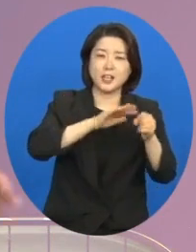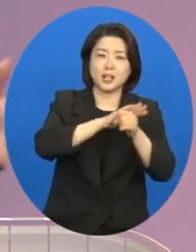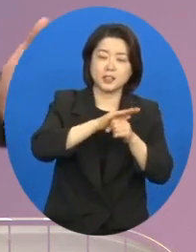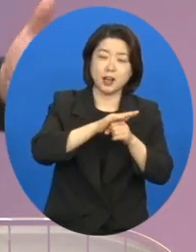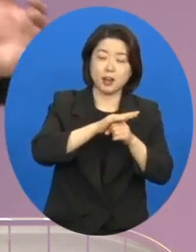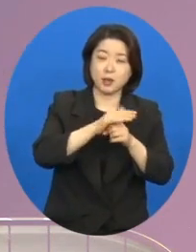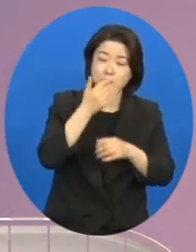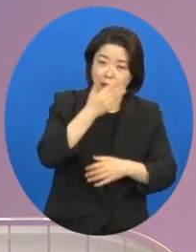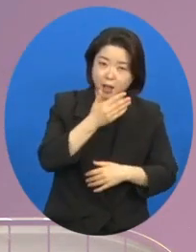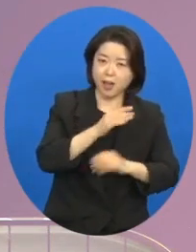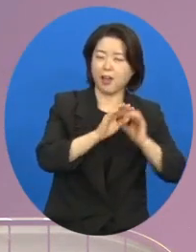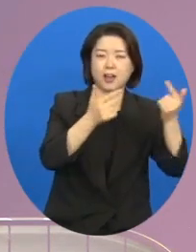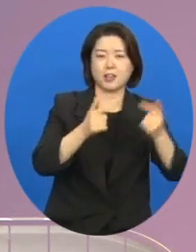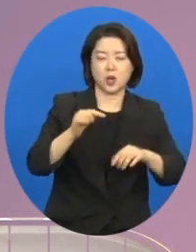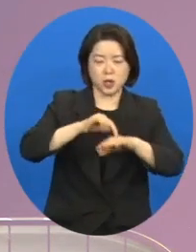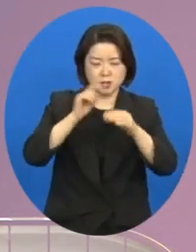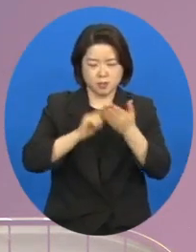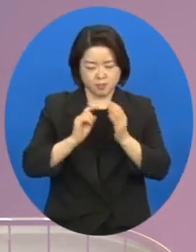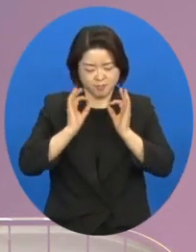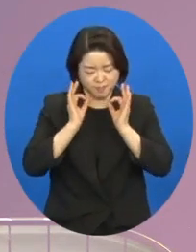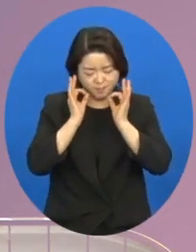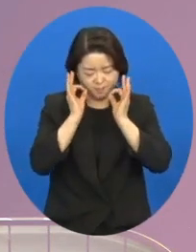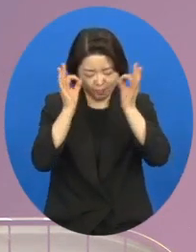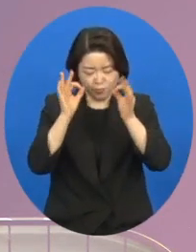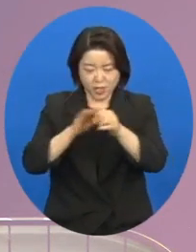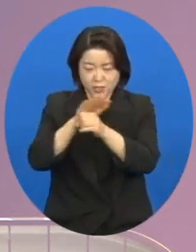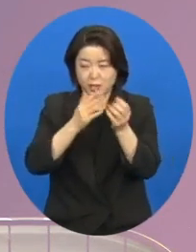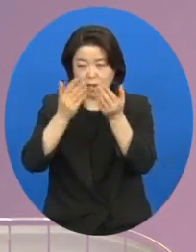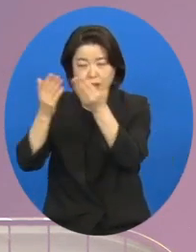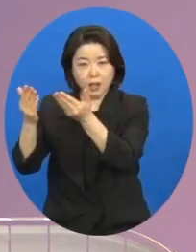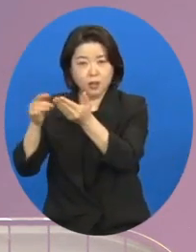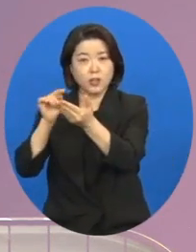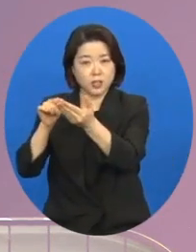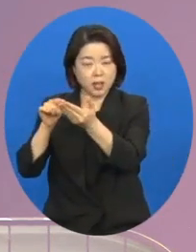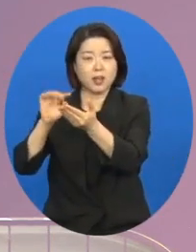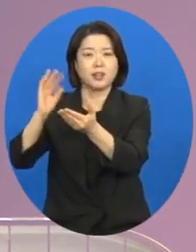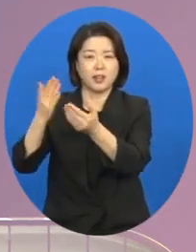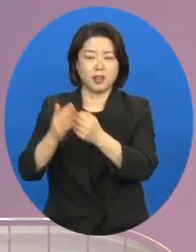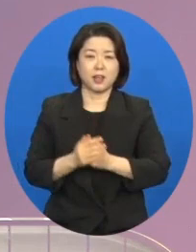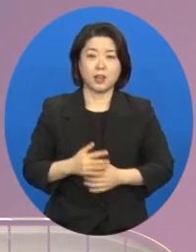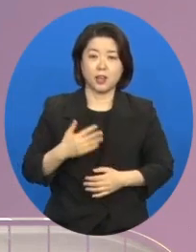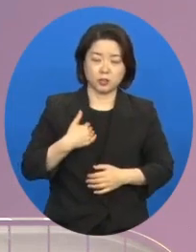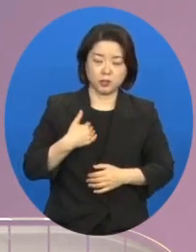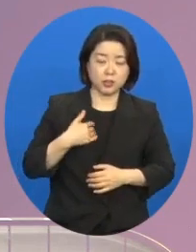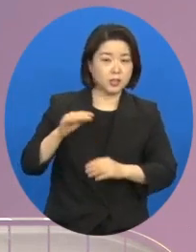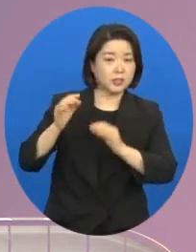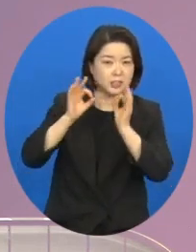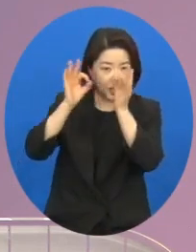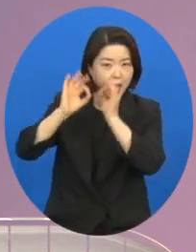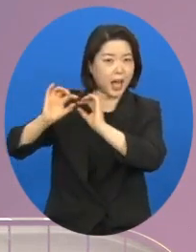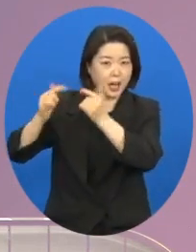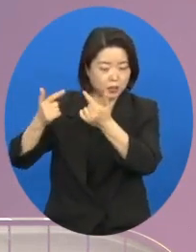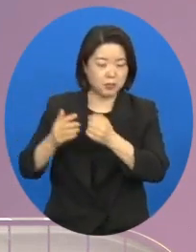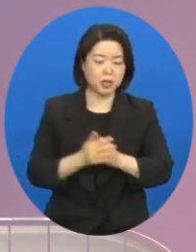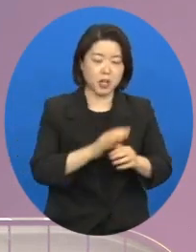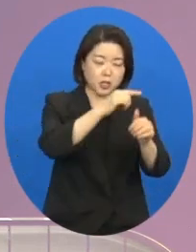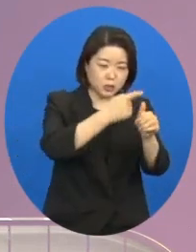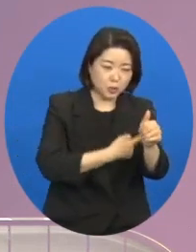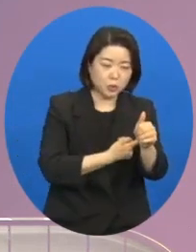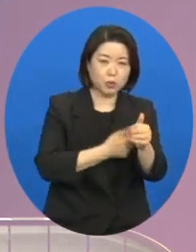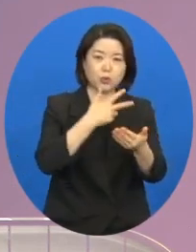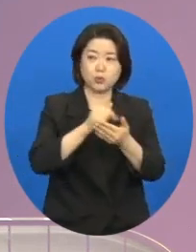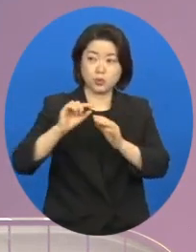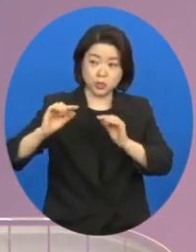우리의 온 마음과 정말 전심을 다해 사랑하지 않으면 우리는 저절로 우리의 마음이 주님이 아닌 다른